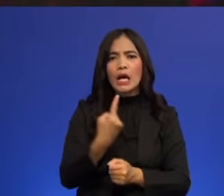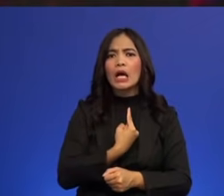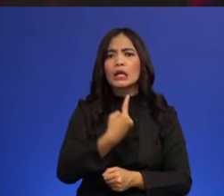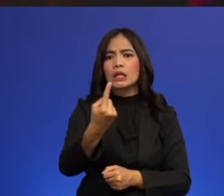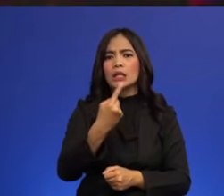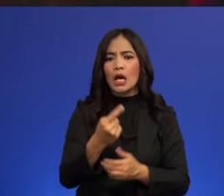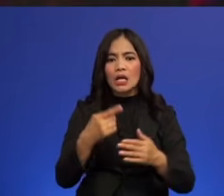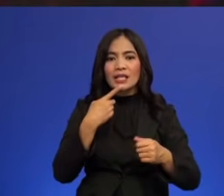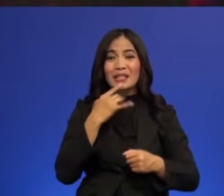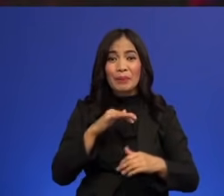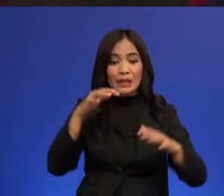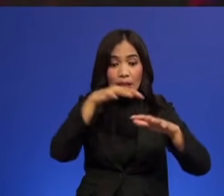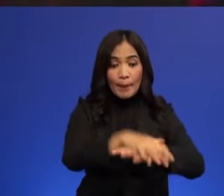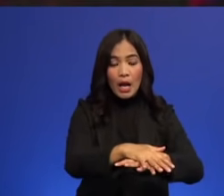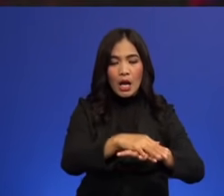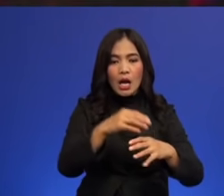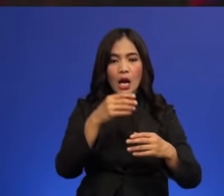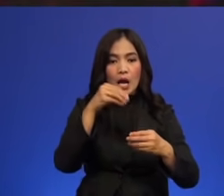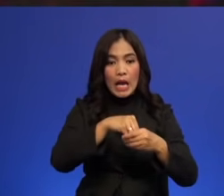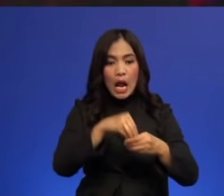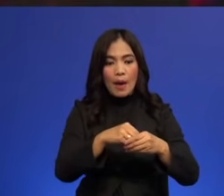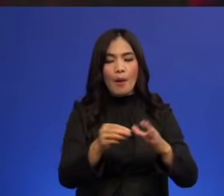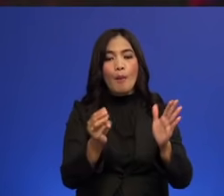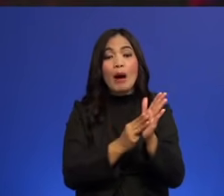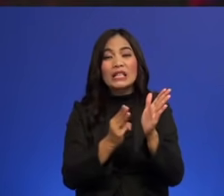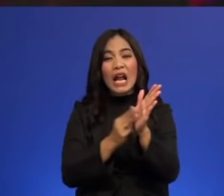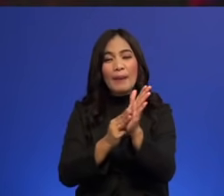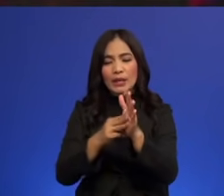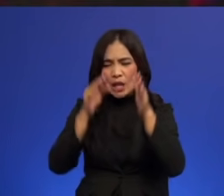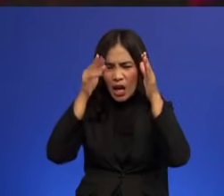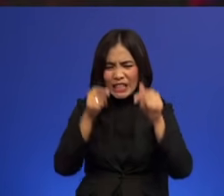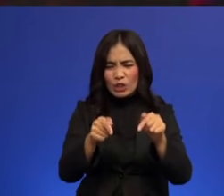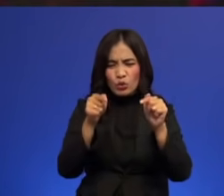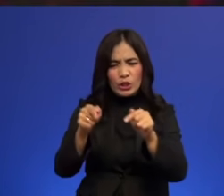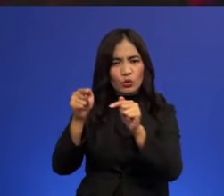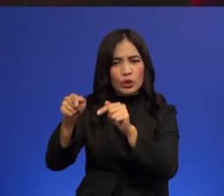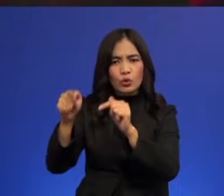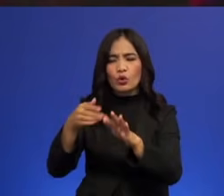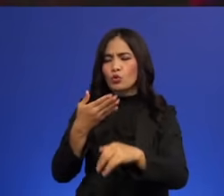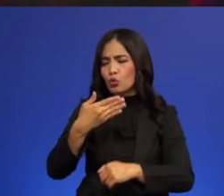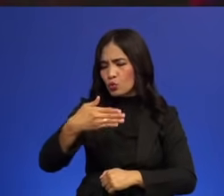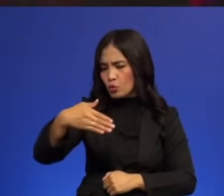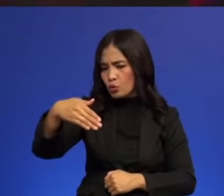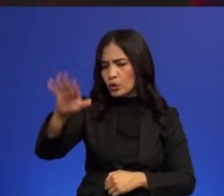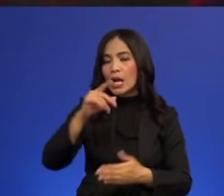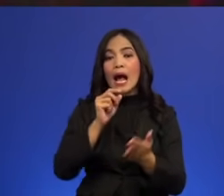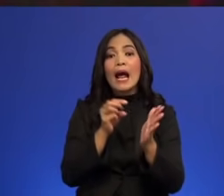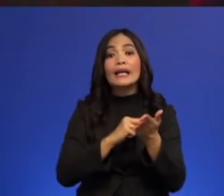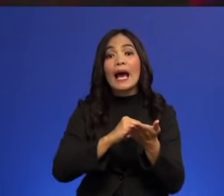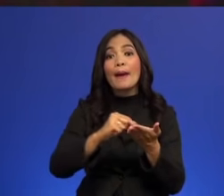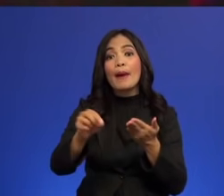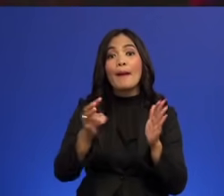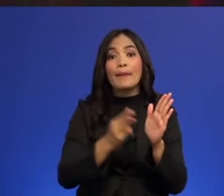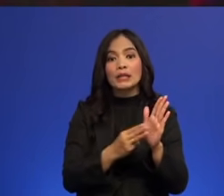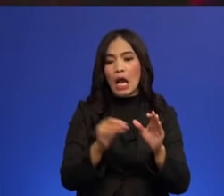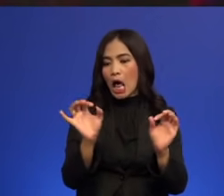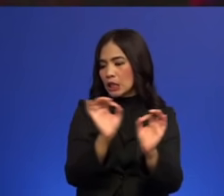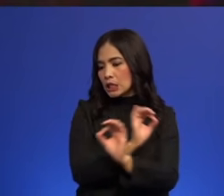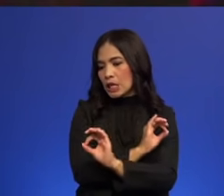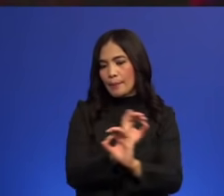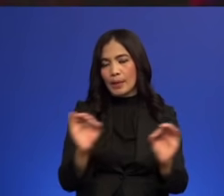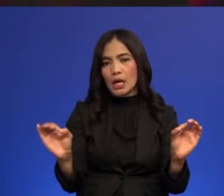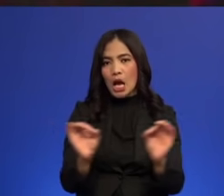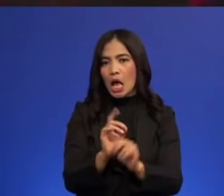kita terjebak dalam kubangan persoalan demi persoalan hidup. Namanya masalah tidak pernah tidak